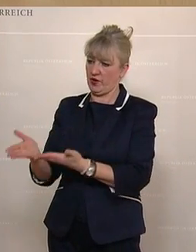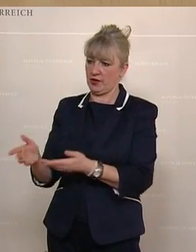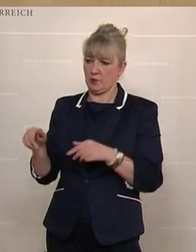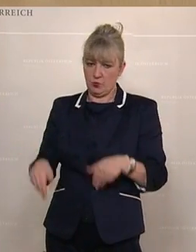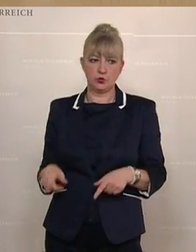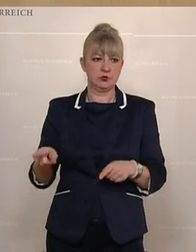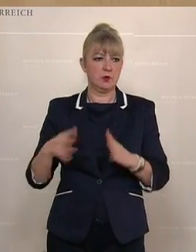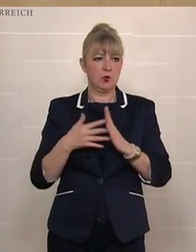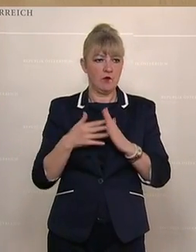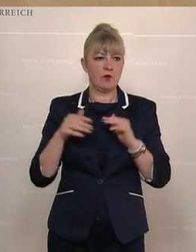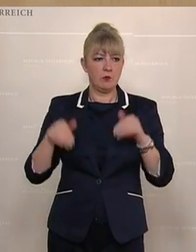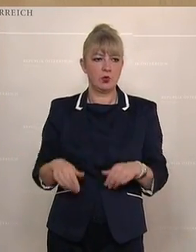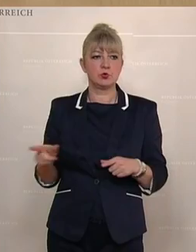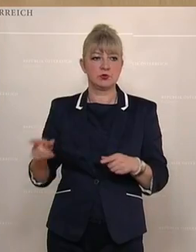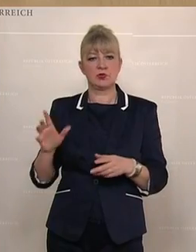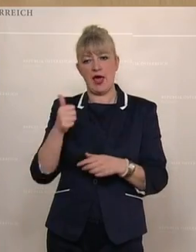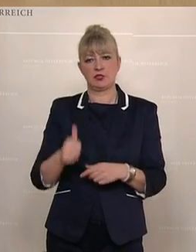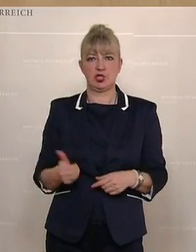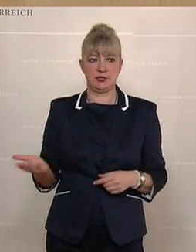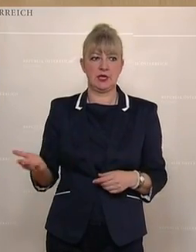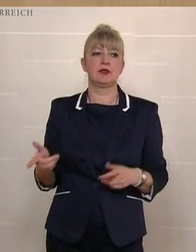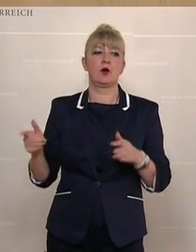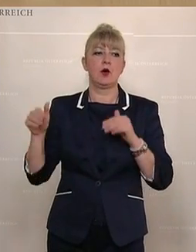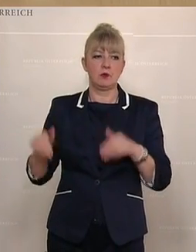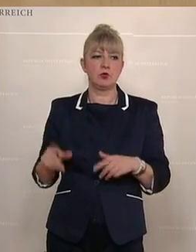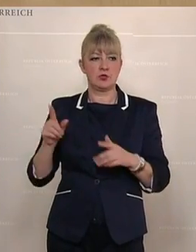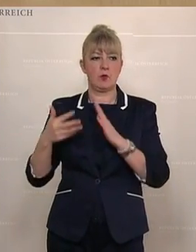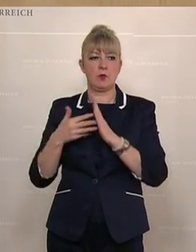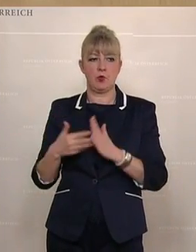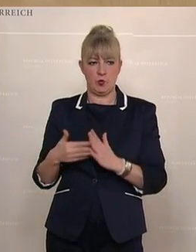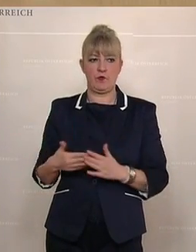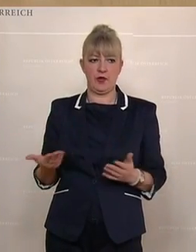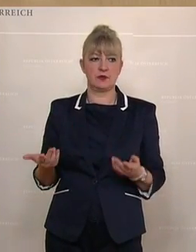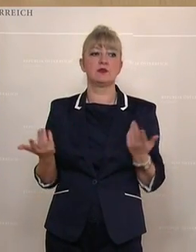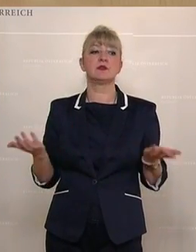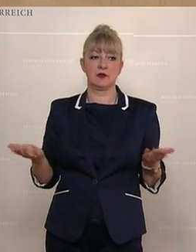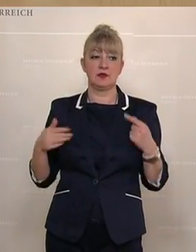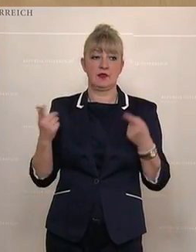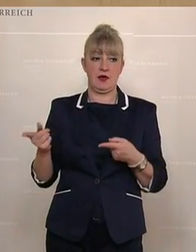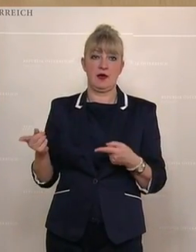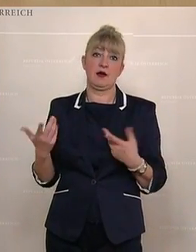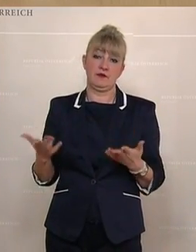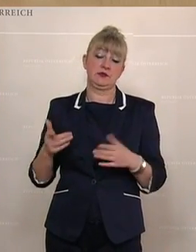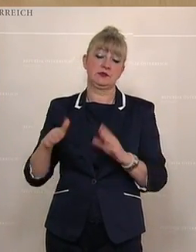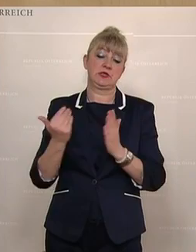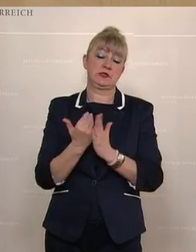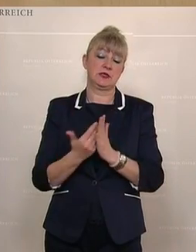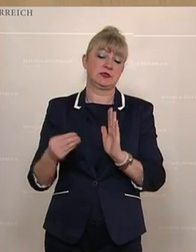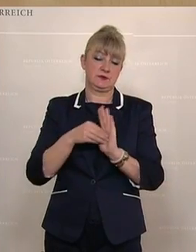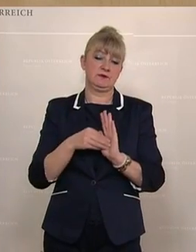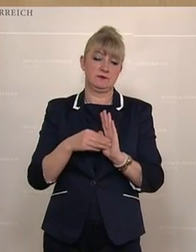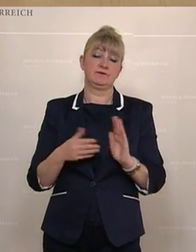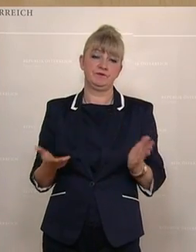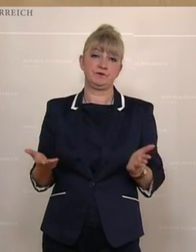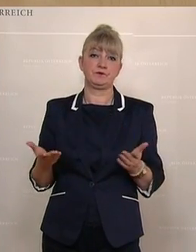Ihnen, Sie müssen das prüfen, Sie müssen das einschätzen und Sie müssen es auch überprüfbar machen. Denn auch das wird in dem Gesetz